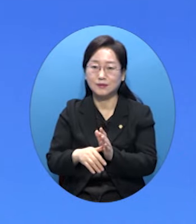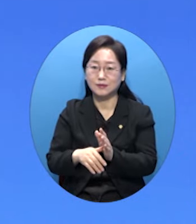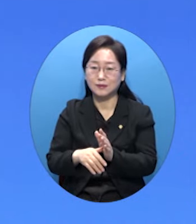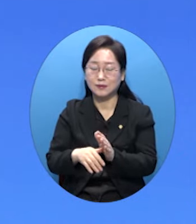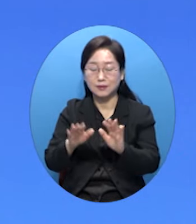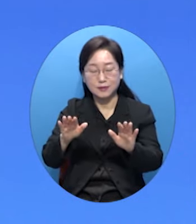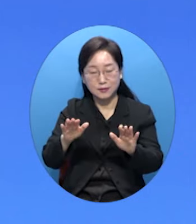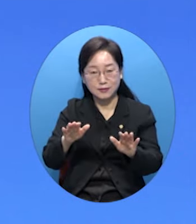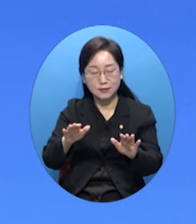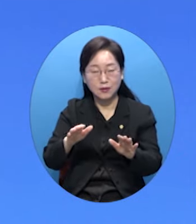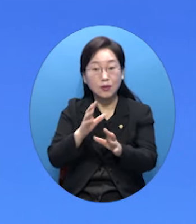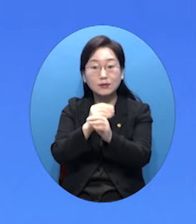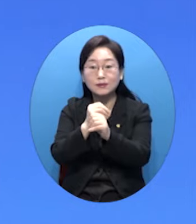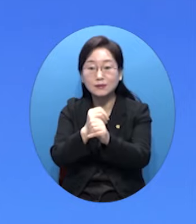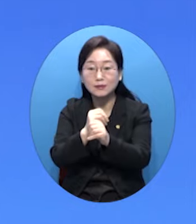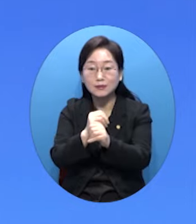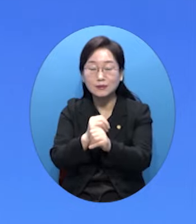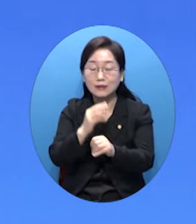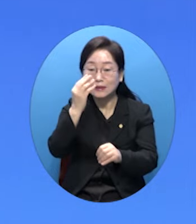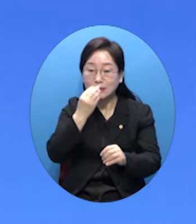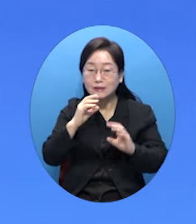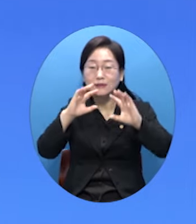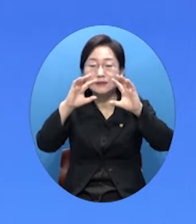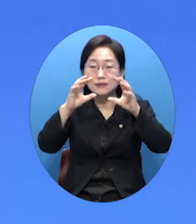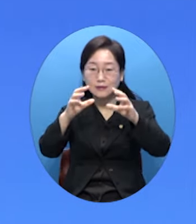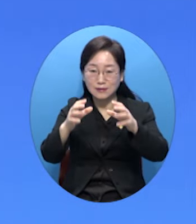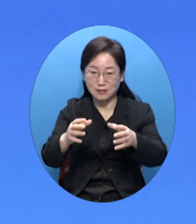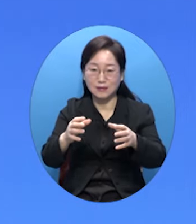기준에 보면 그때가 언제냐면 이스라엘이